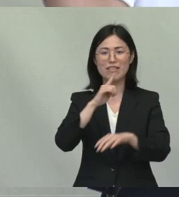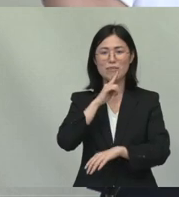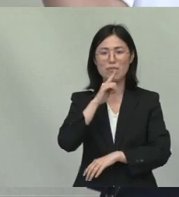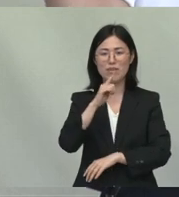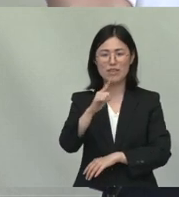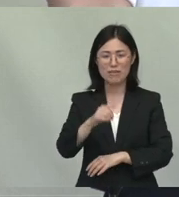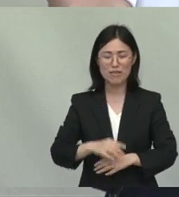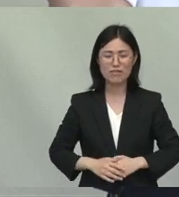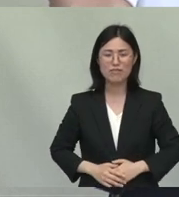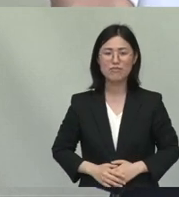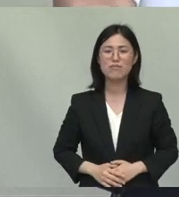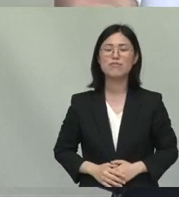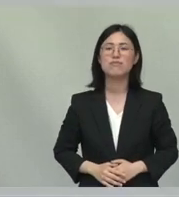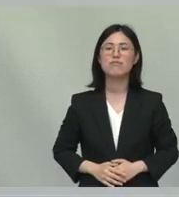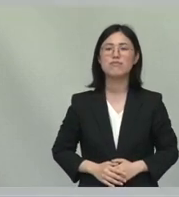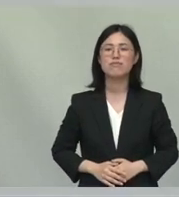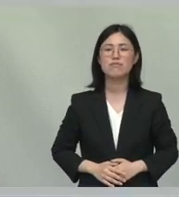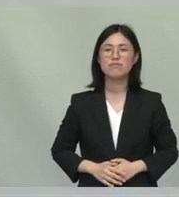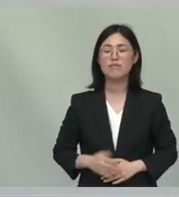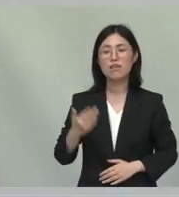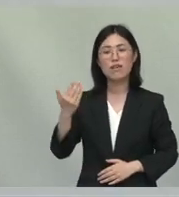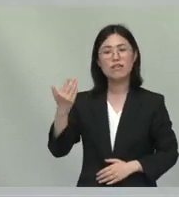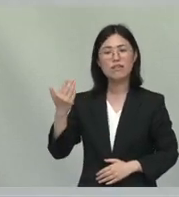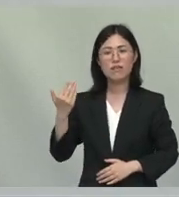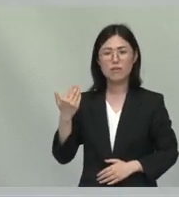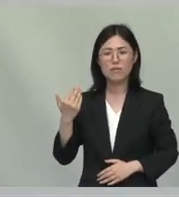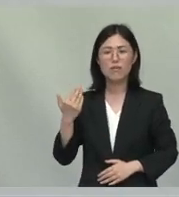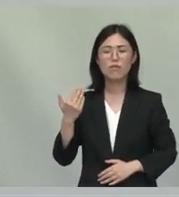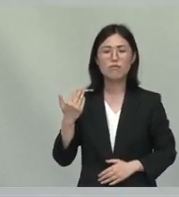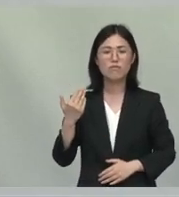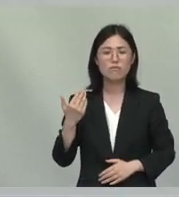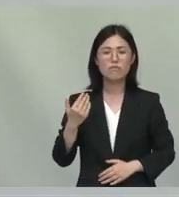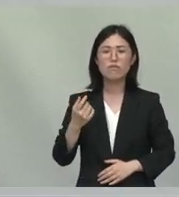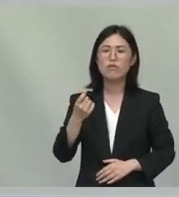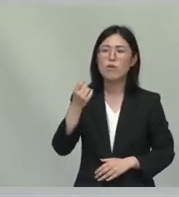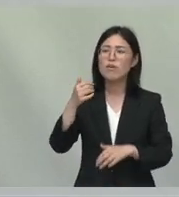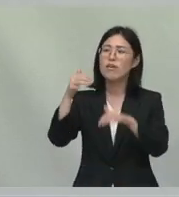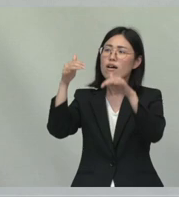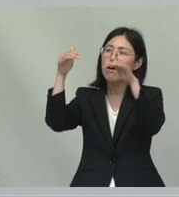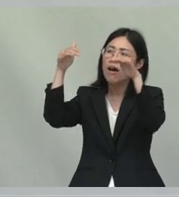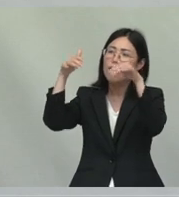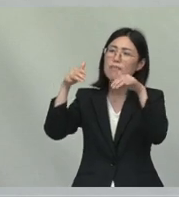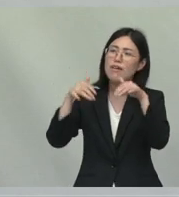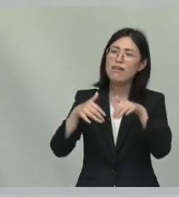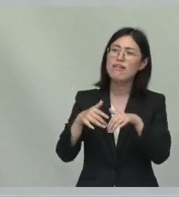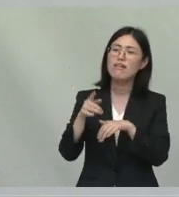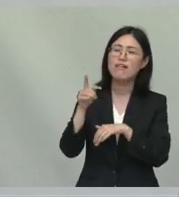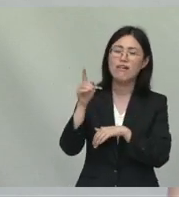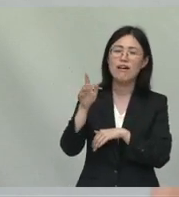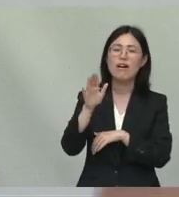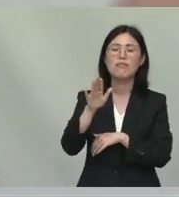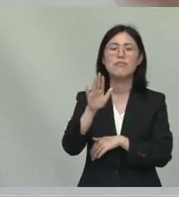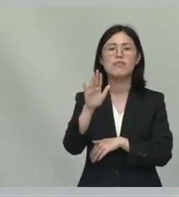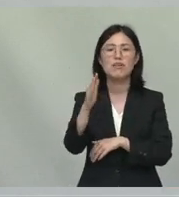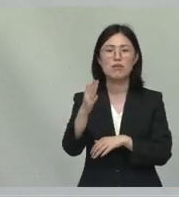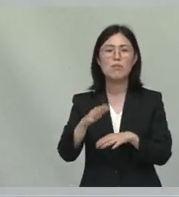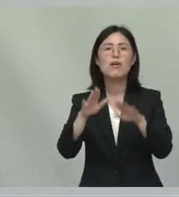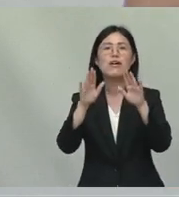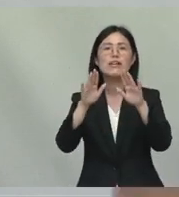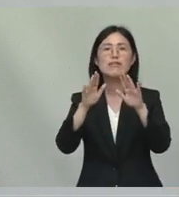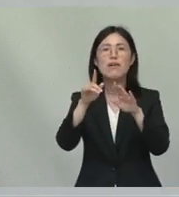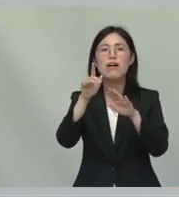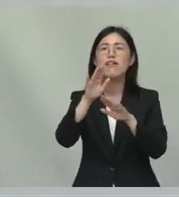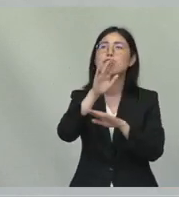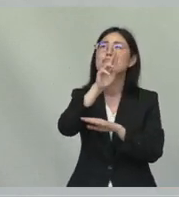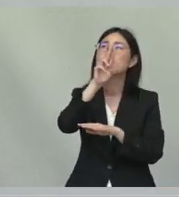ていただきたいと思います。先ほどは少し雨がぱらつきましたけれども、今ご覧